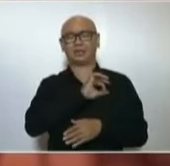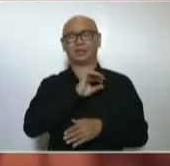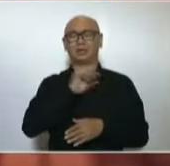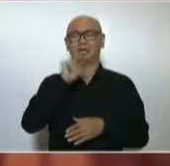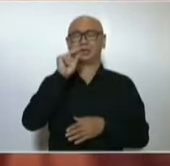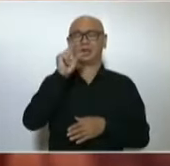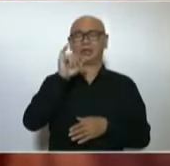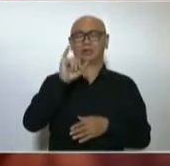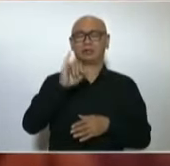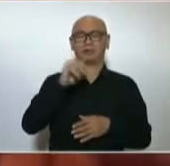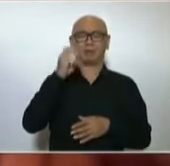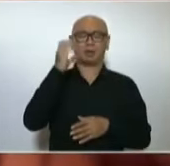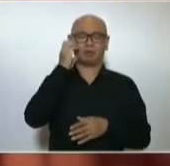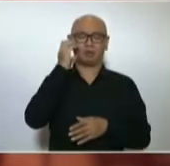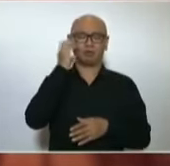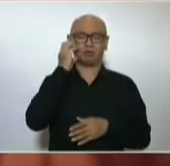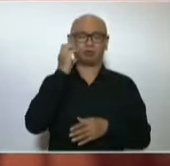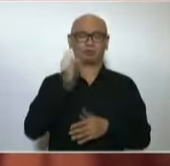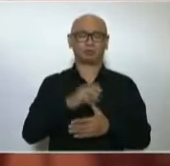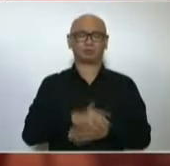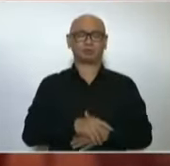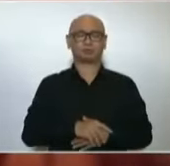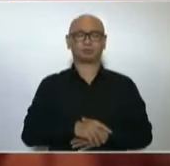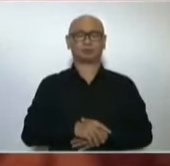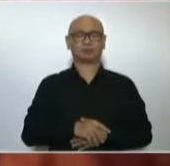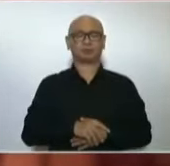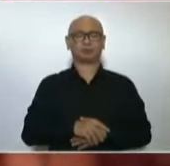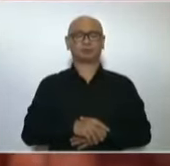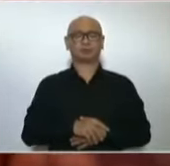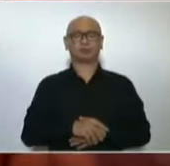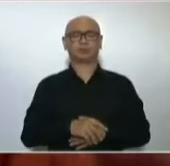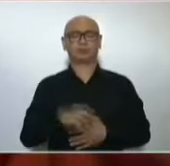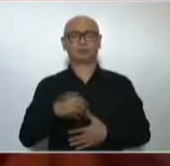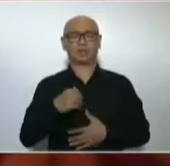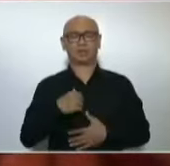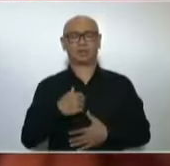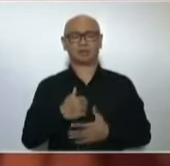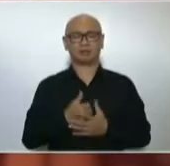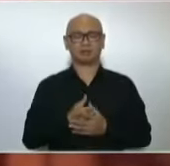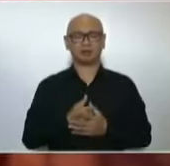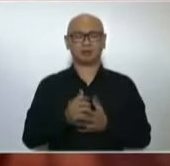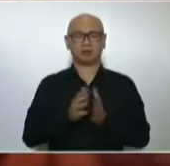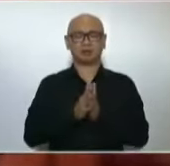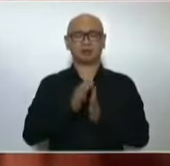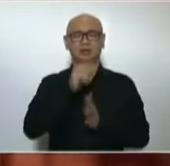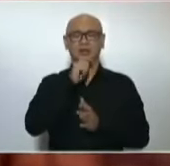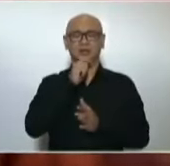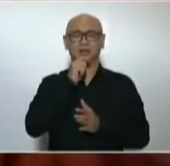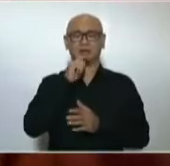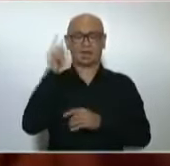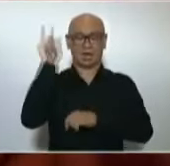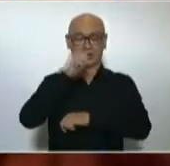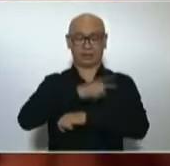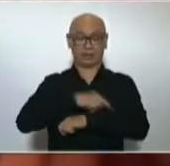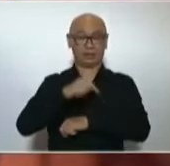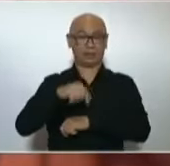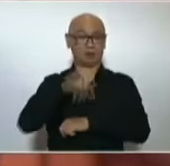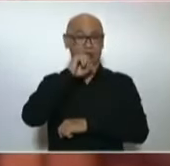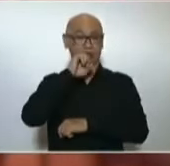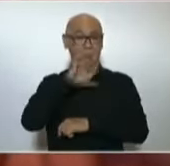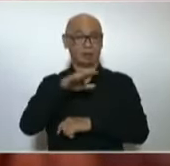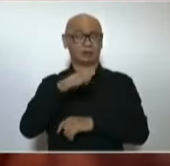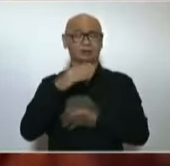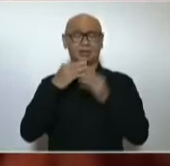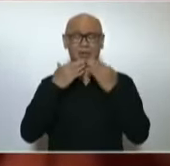Indonesia Prabowo Subianto saya dan Gus Yasin hari ini mengucapkan